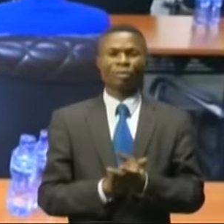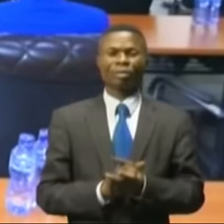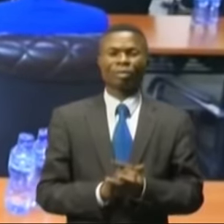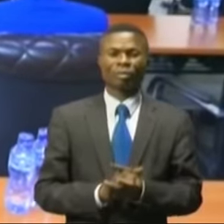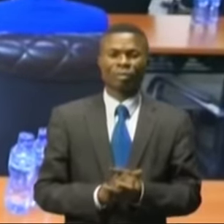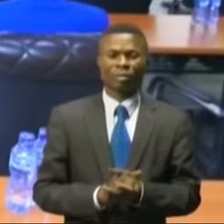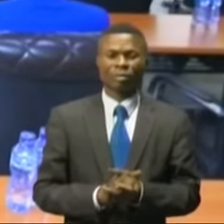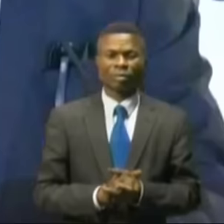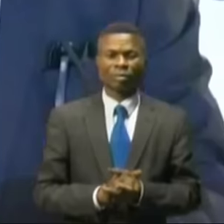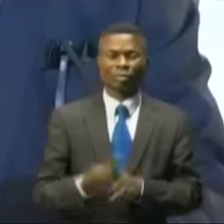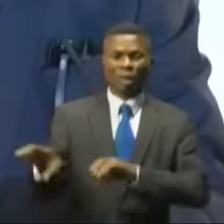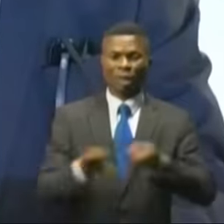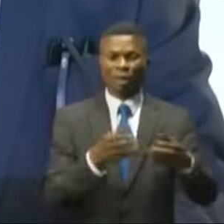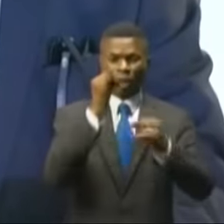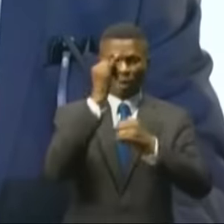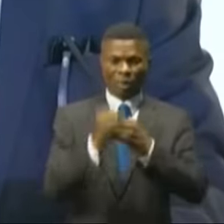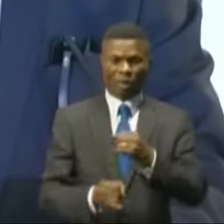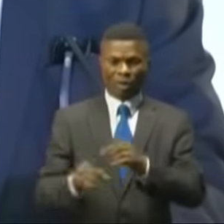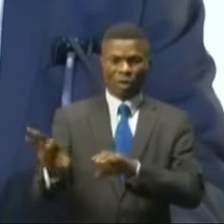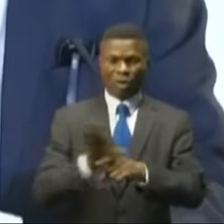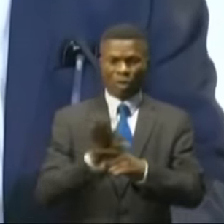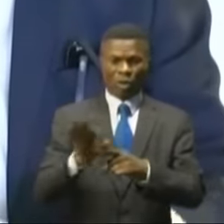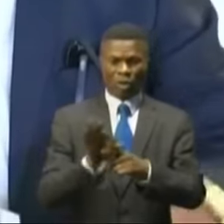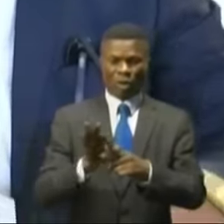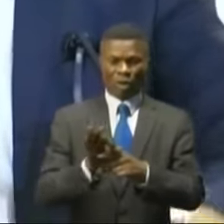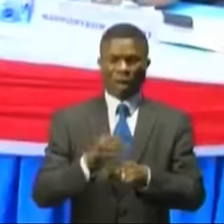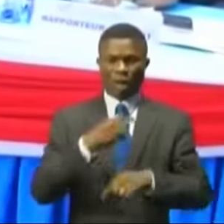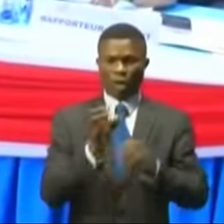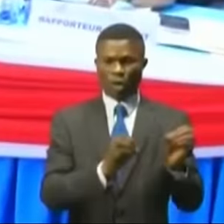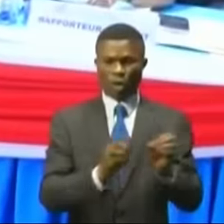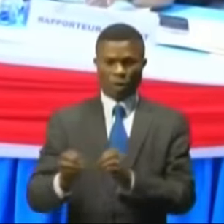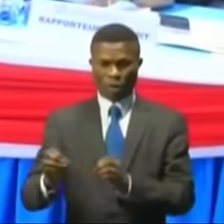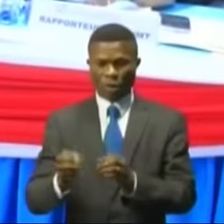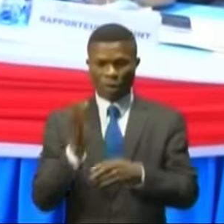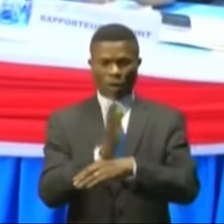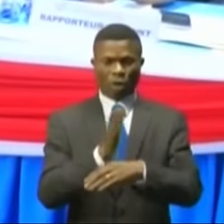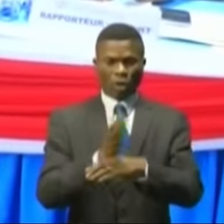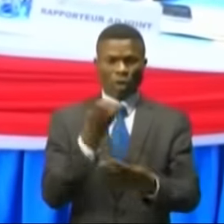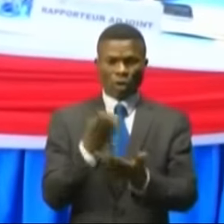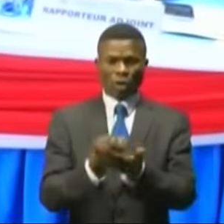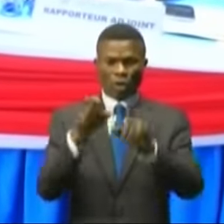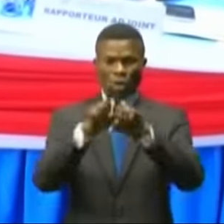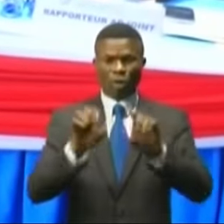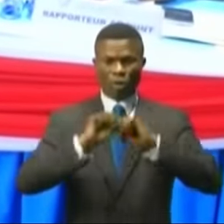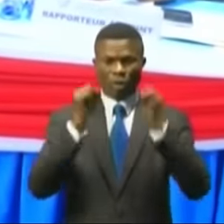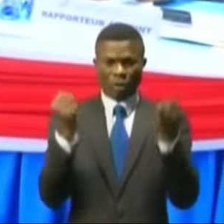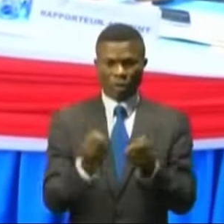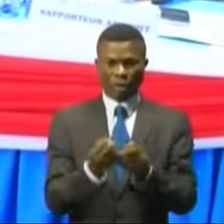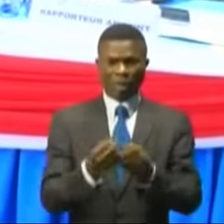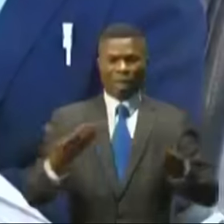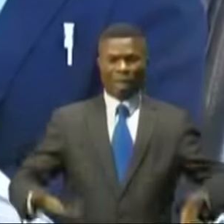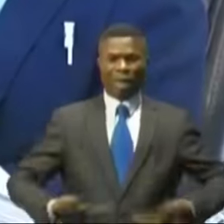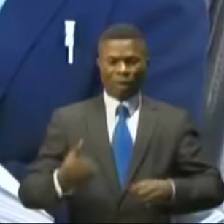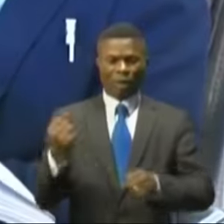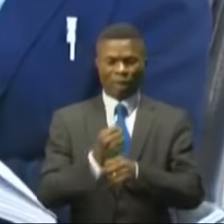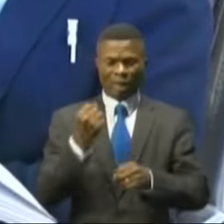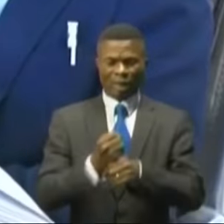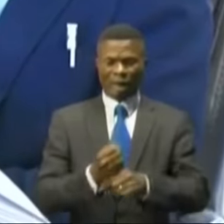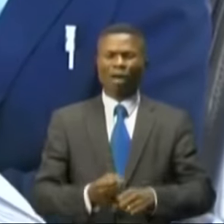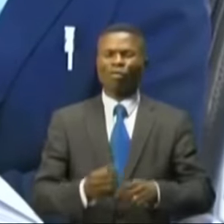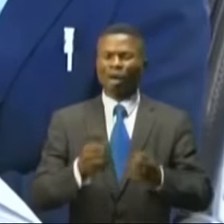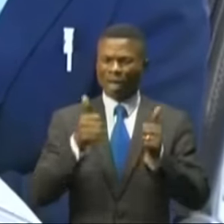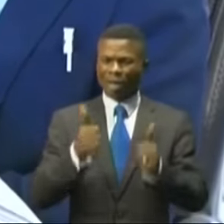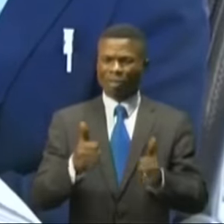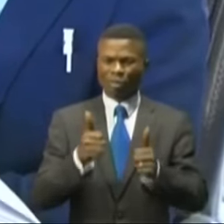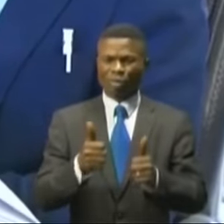La cérémonie de clôture de cette session d'avril s'est déroulée au siège du Conseil économique et social dans une ambiance de travail soutenue,